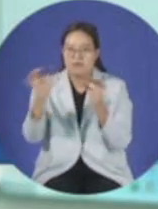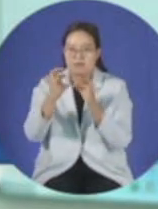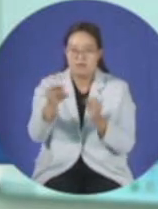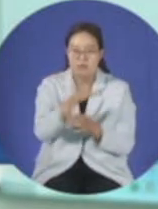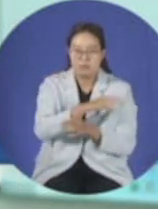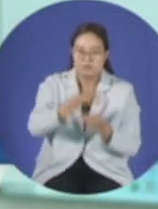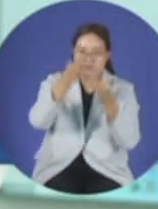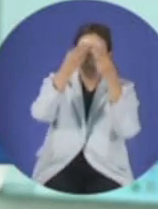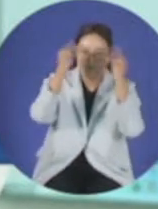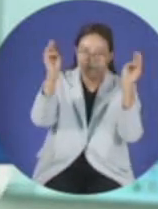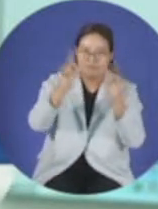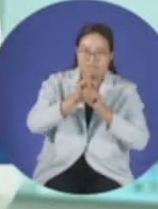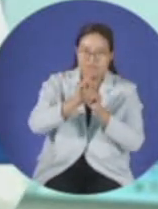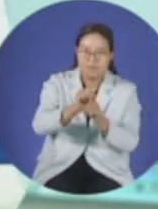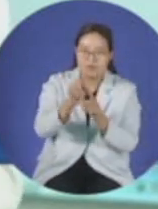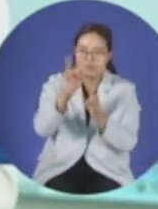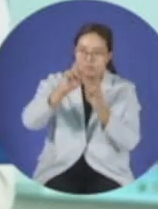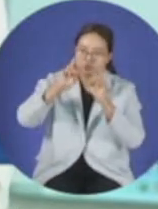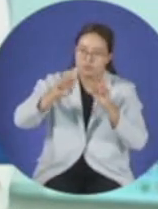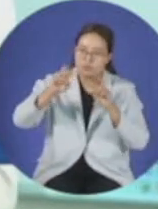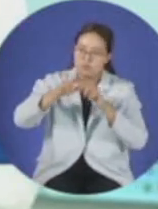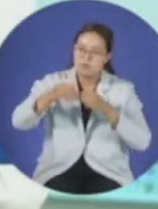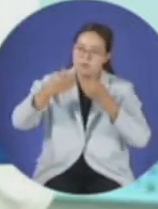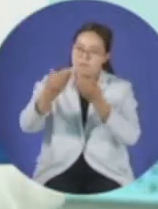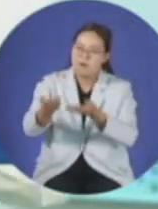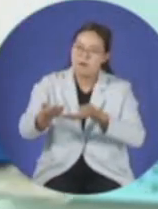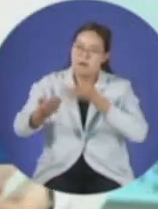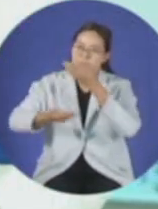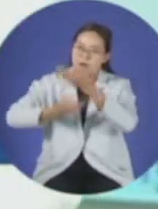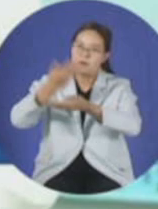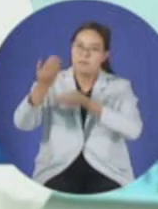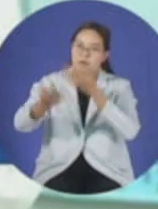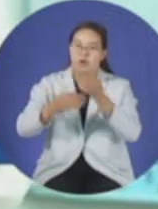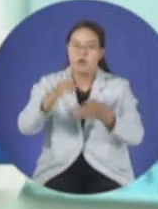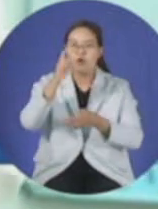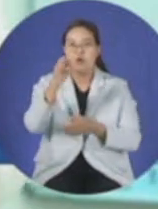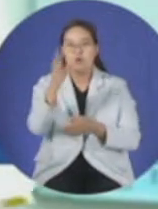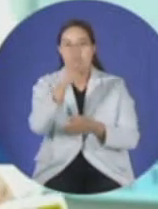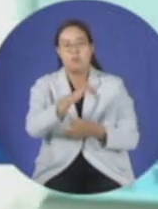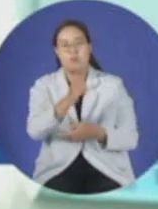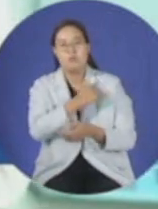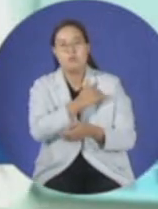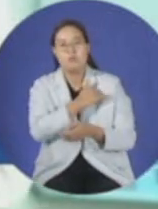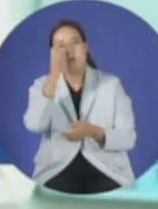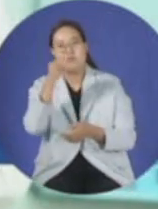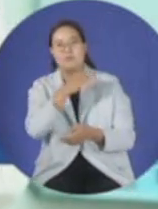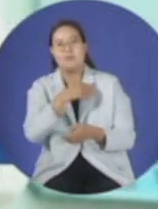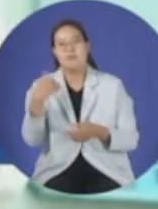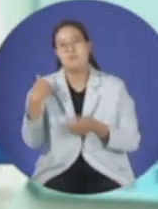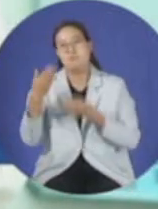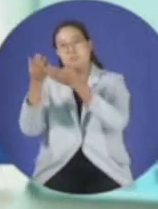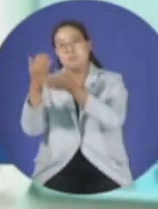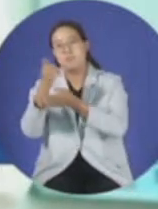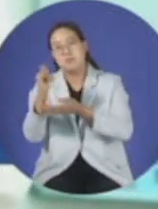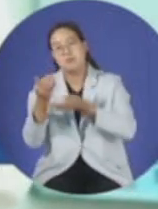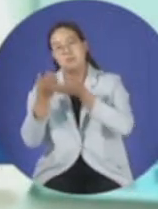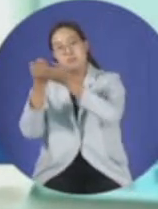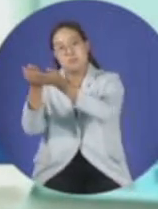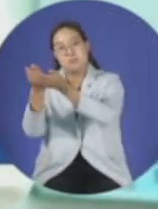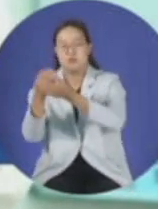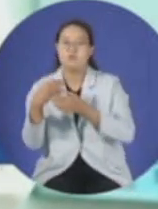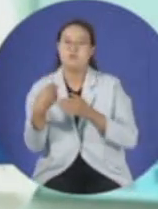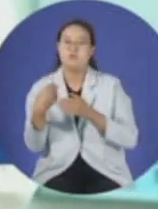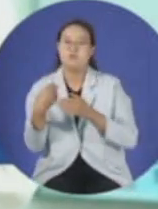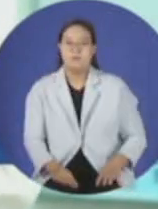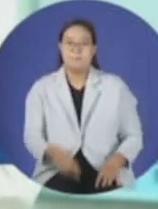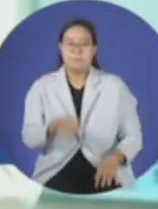үндэслэлтэй судалгаа хийж өгч тэгээ шийдвэрийн төслүүдийг одоо хотын удирдлагын баг дуу хотын даргад санал болгоно. Тэгвэл мэдээж бид нэр тэрэн дээр